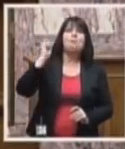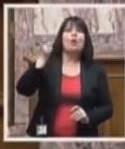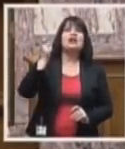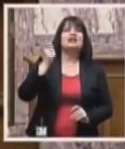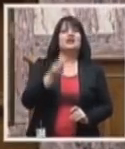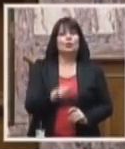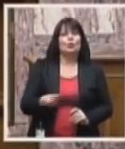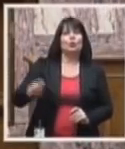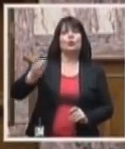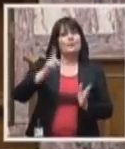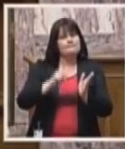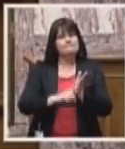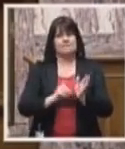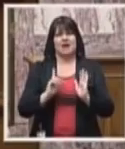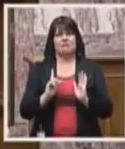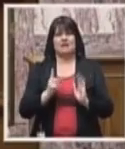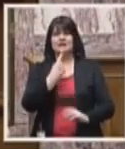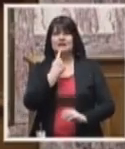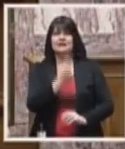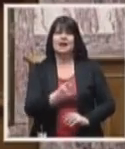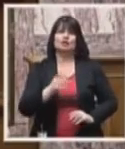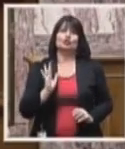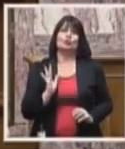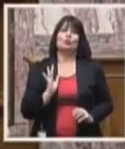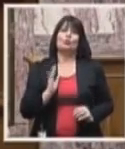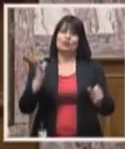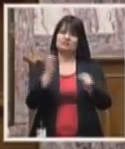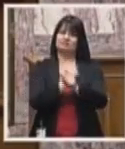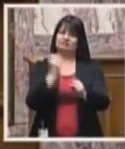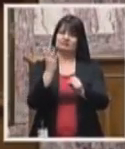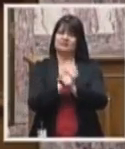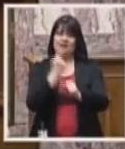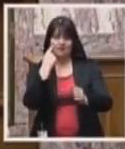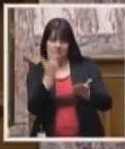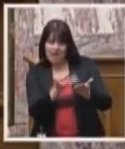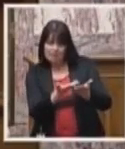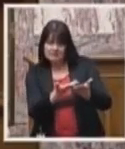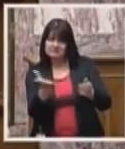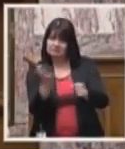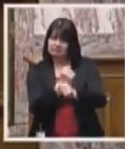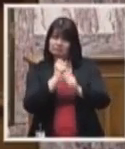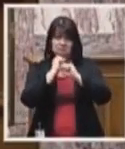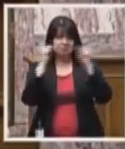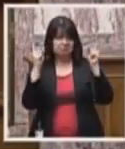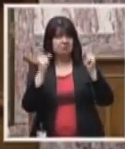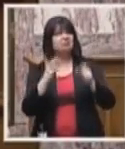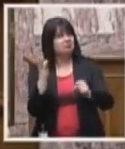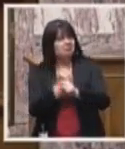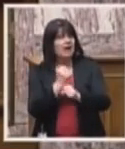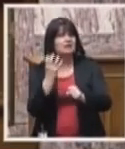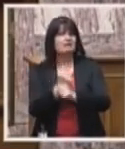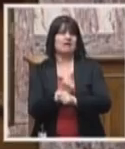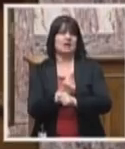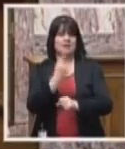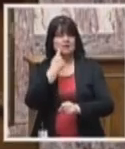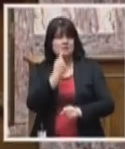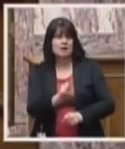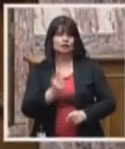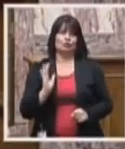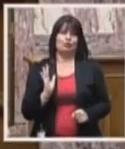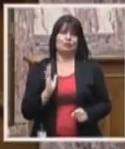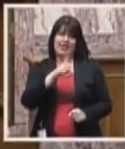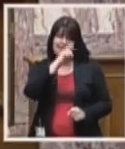Αλλά θα πρέπει να φροντοφωνάξουμε τις επιτυχίες μας, τα εντυπωσιακά επιτεύγματα αυτής της χώρας, αυτή την